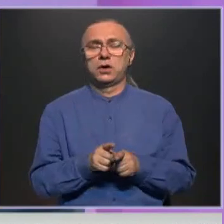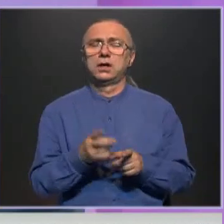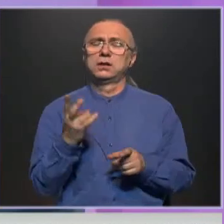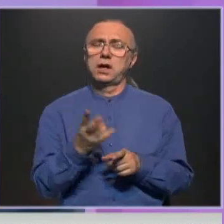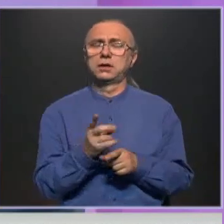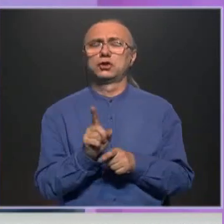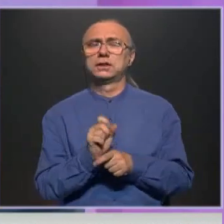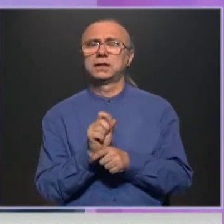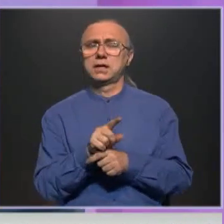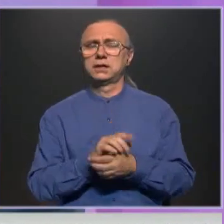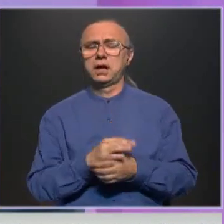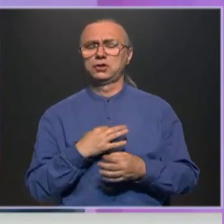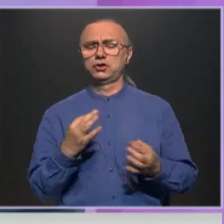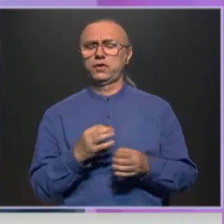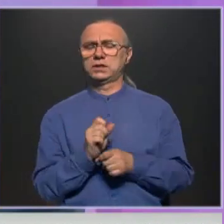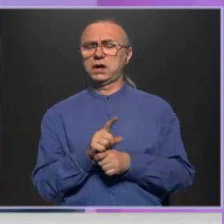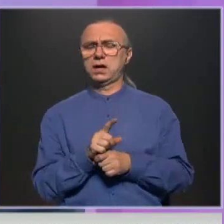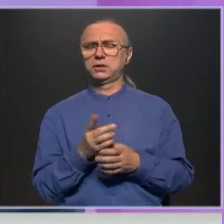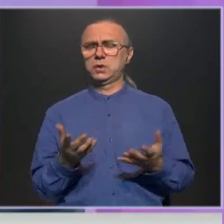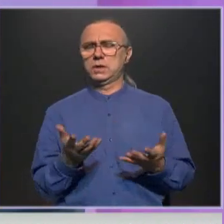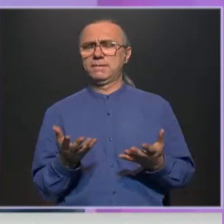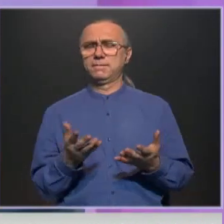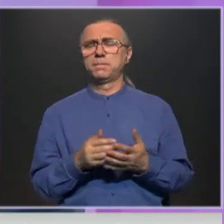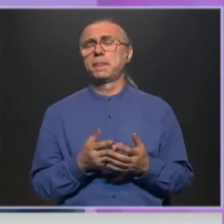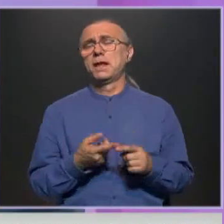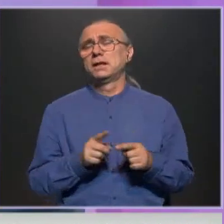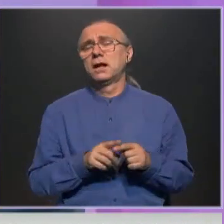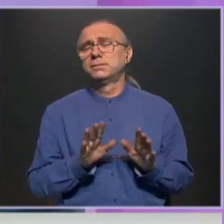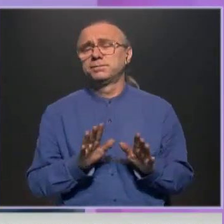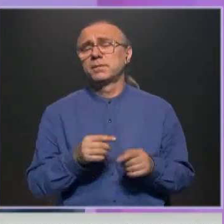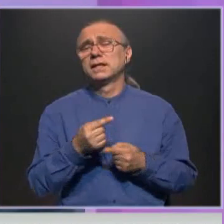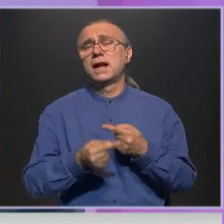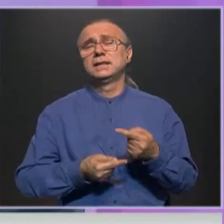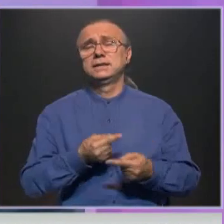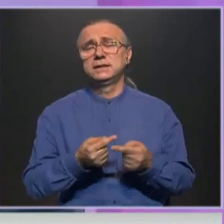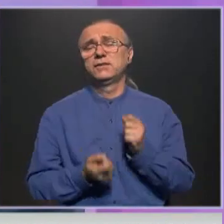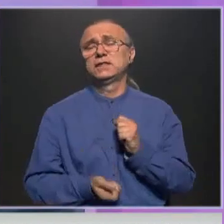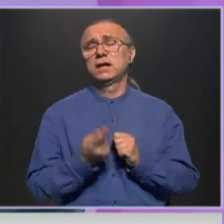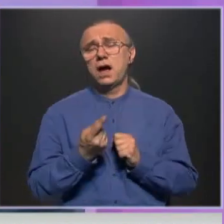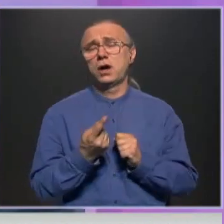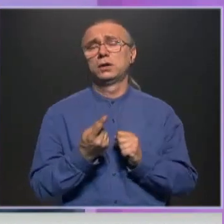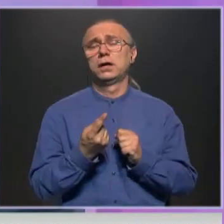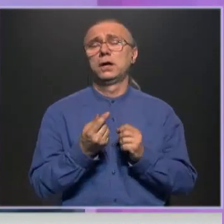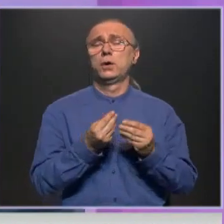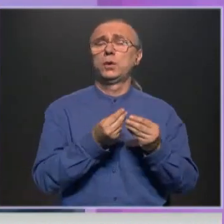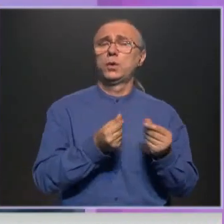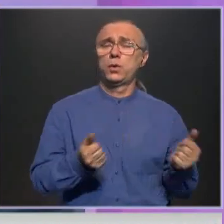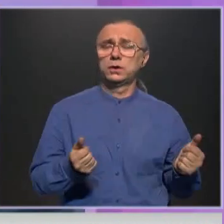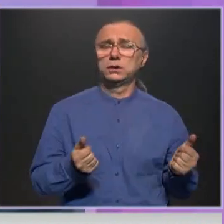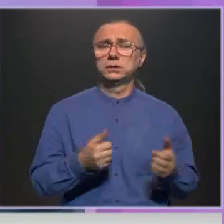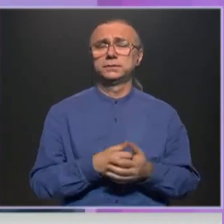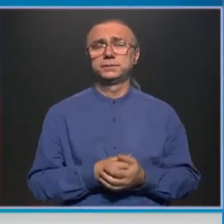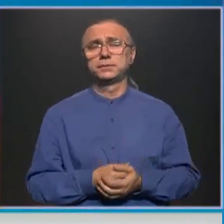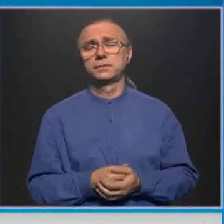храм пожертвую. А если я ничего не заказываю, то не жертвую. На самом деле традиция, как они, традиции возникают и уходят, это она традиция не